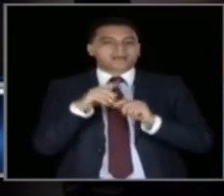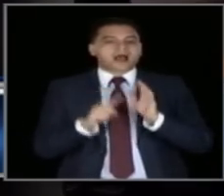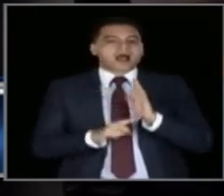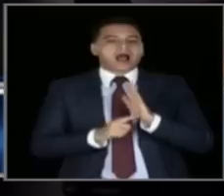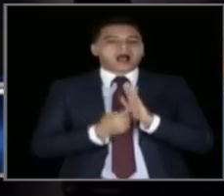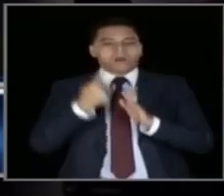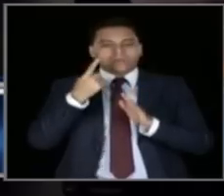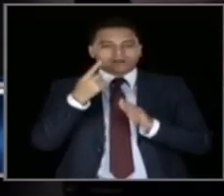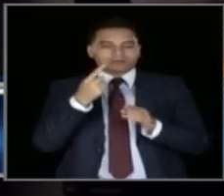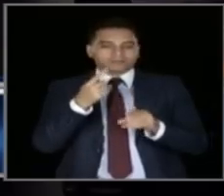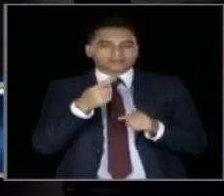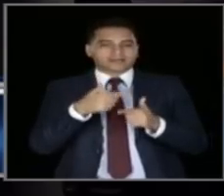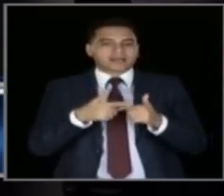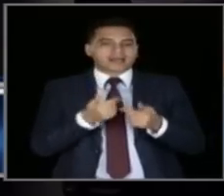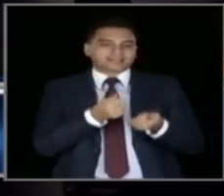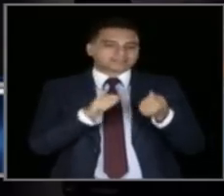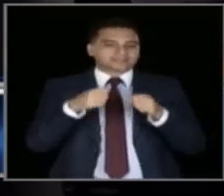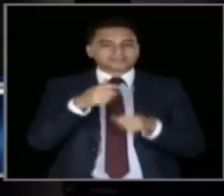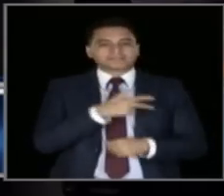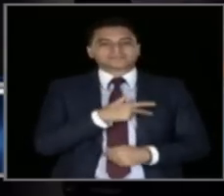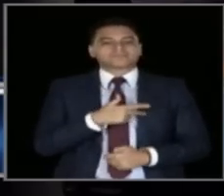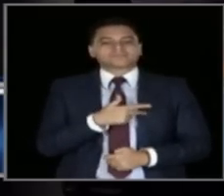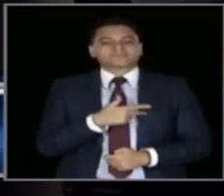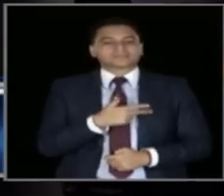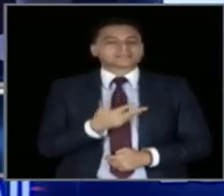مركب. ثانية.